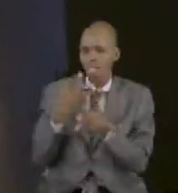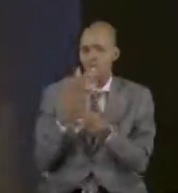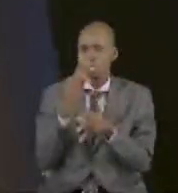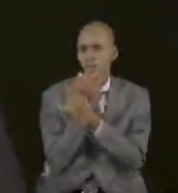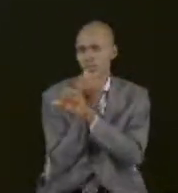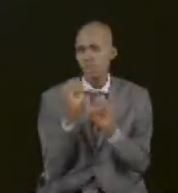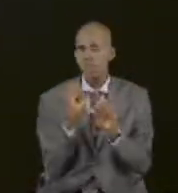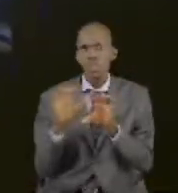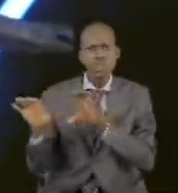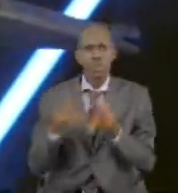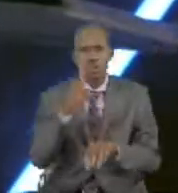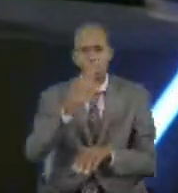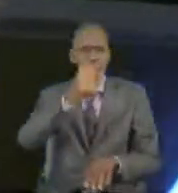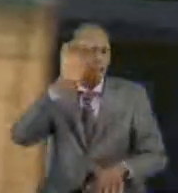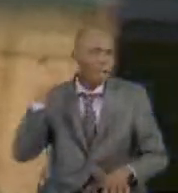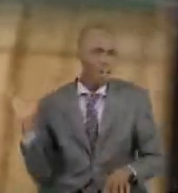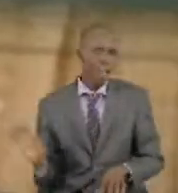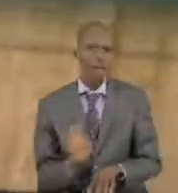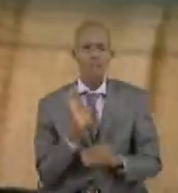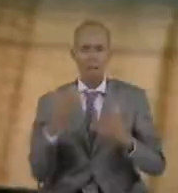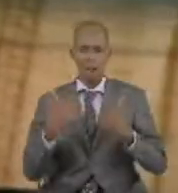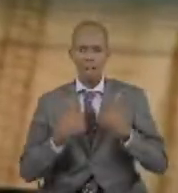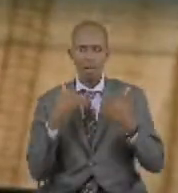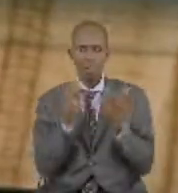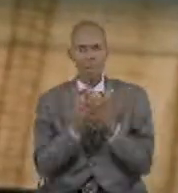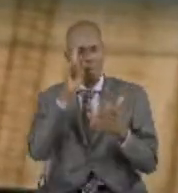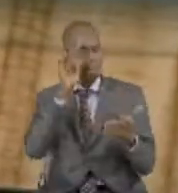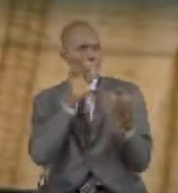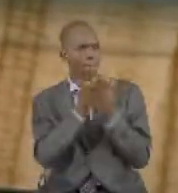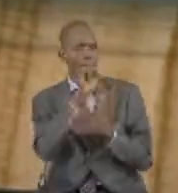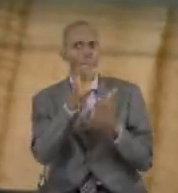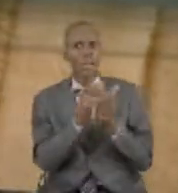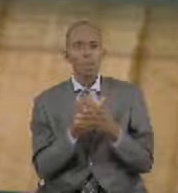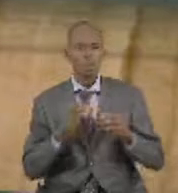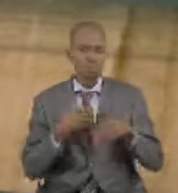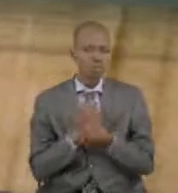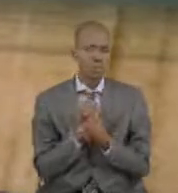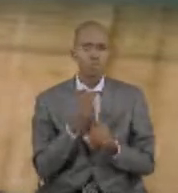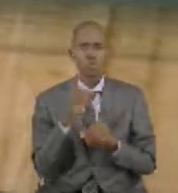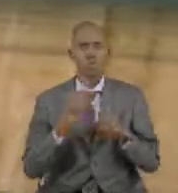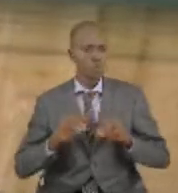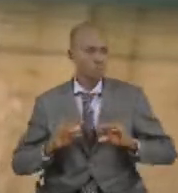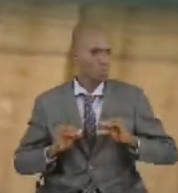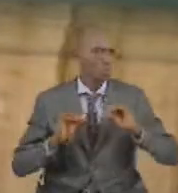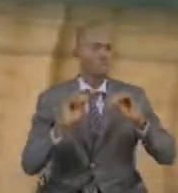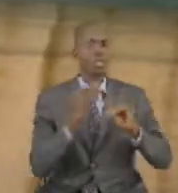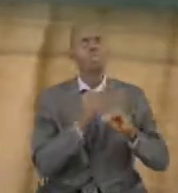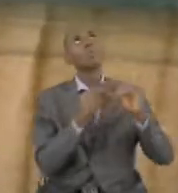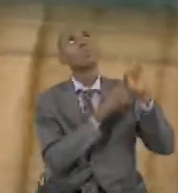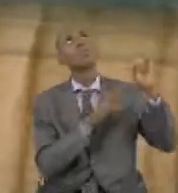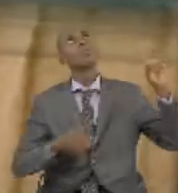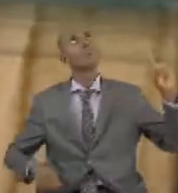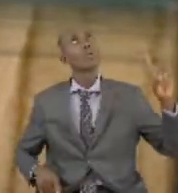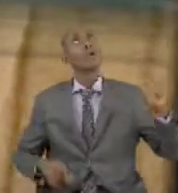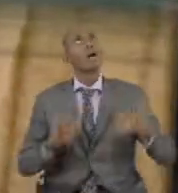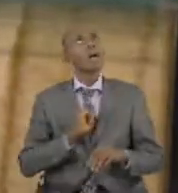tout le monde a été mis au courant de ce changement. Avez-vous jamais eu une conviction qui vous a poussé à vos genoux pour vous amener à